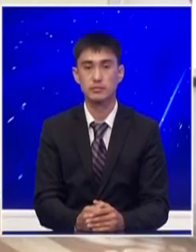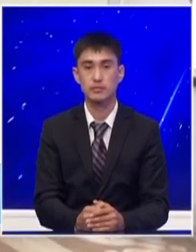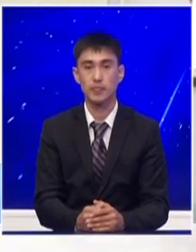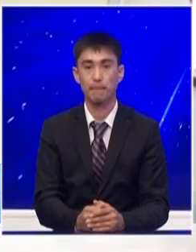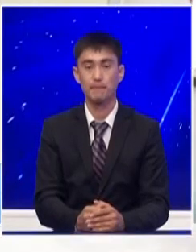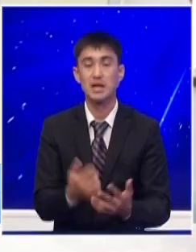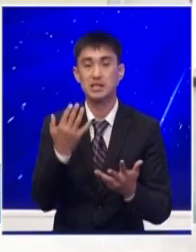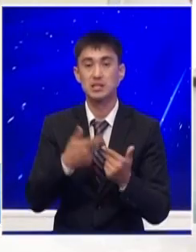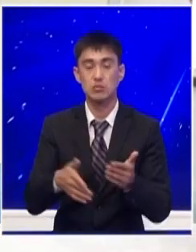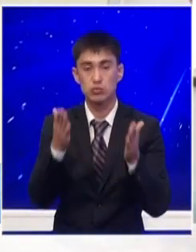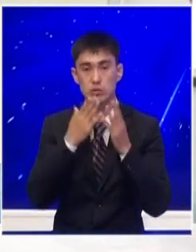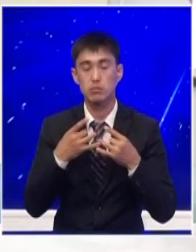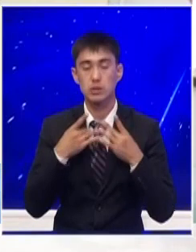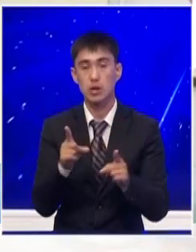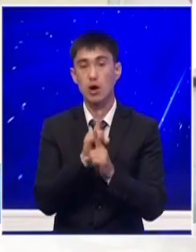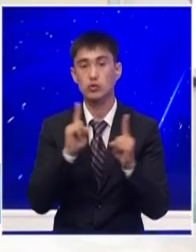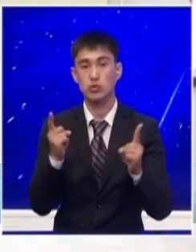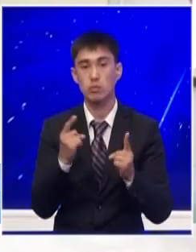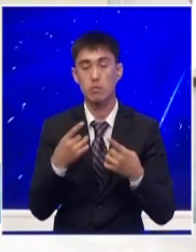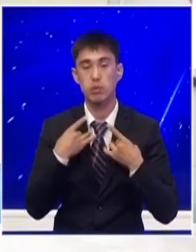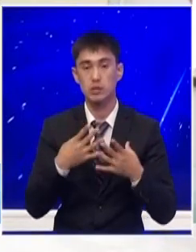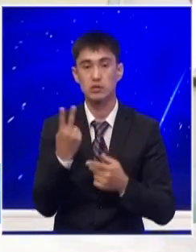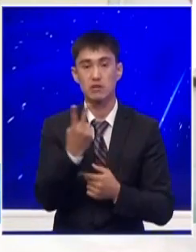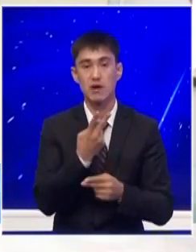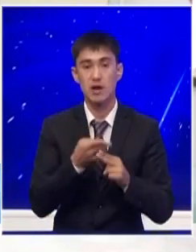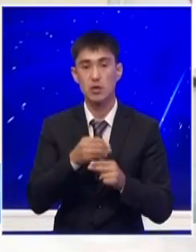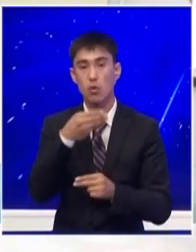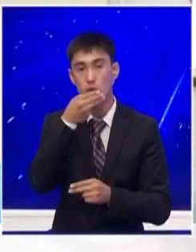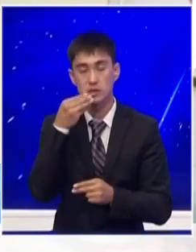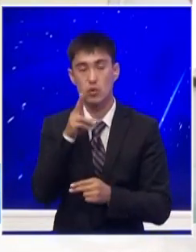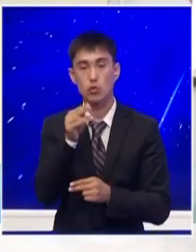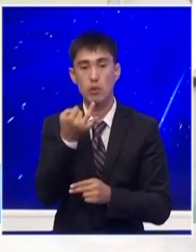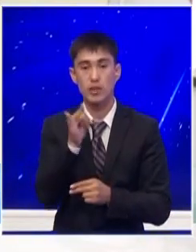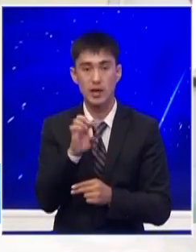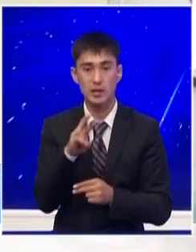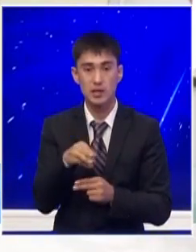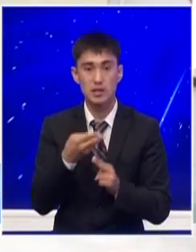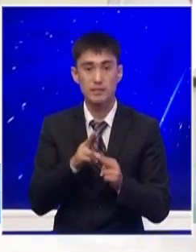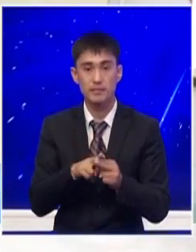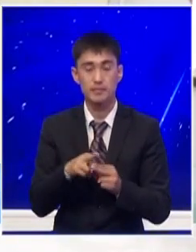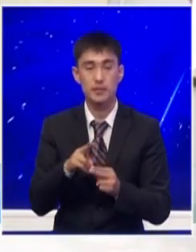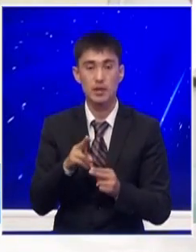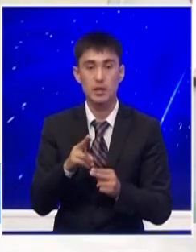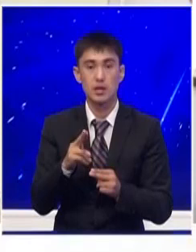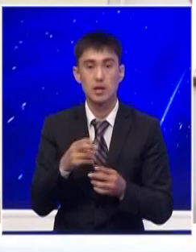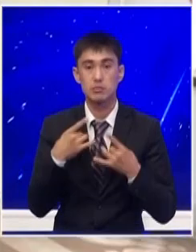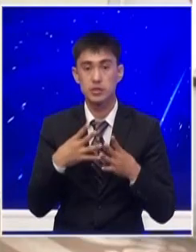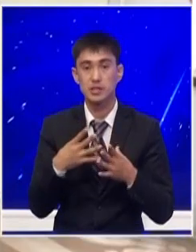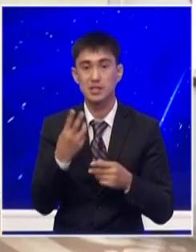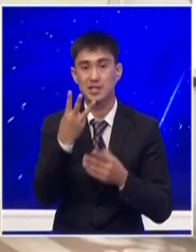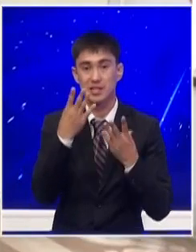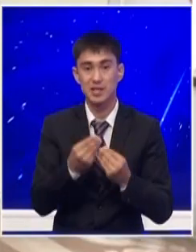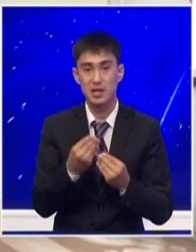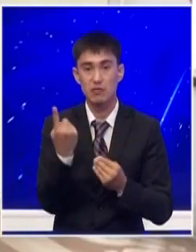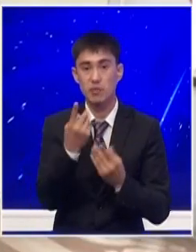Среди мусульманских праздников с особым отношением празднуются два – это Ураза и Курбан-айт. Курбан-айт, несмотря на то, что отмечается три дня,